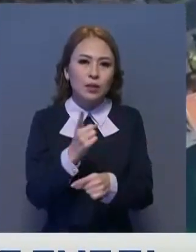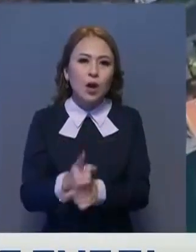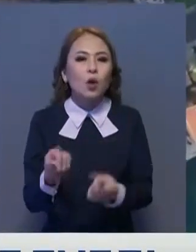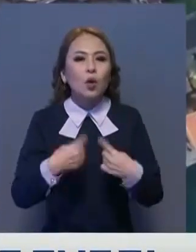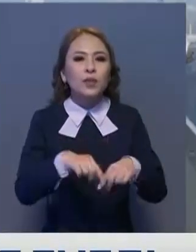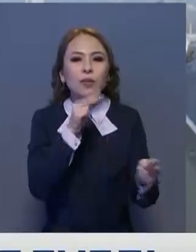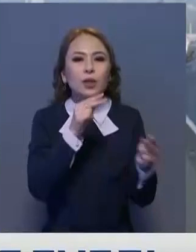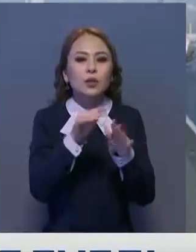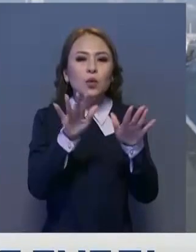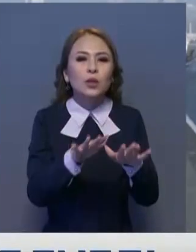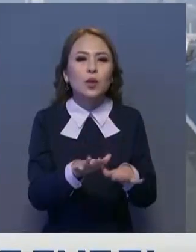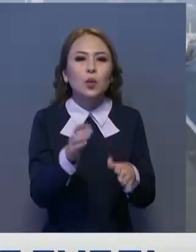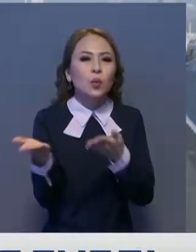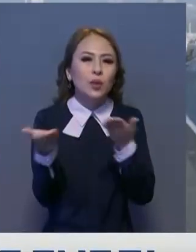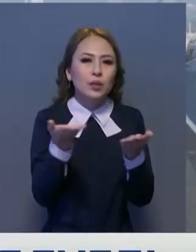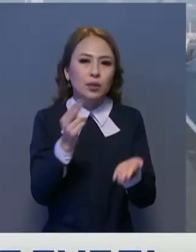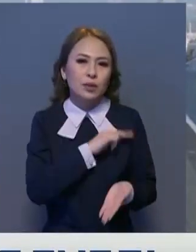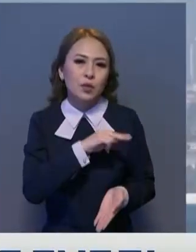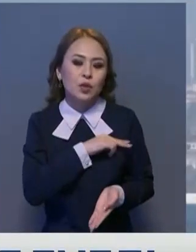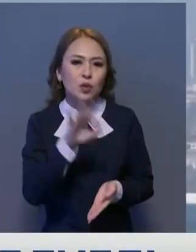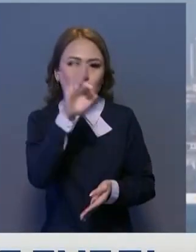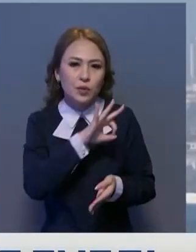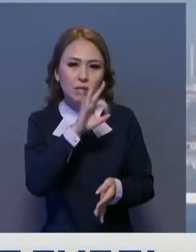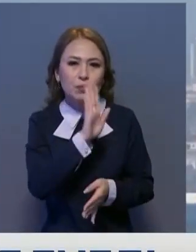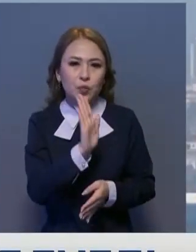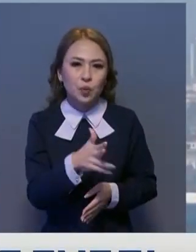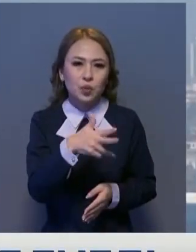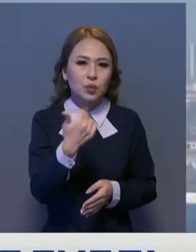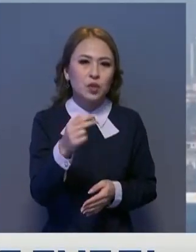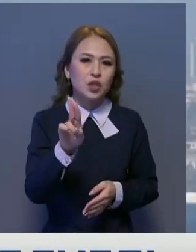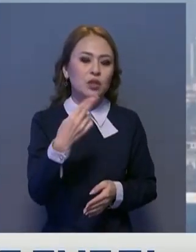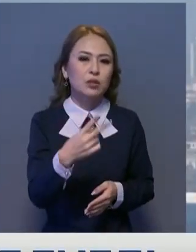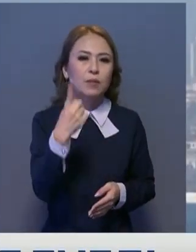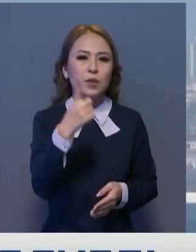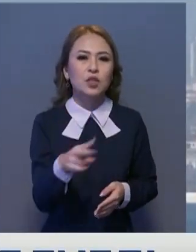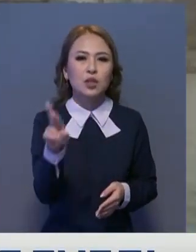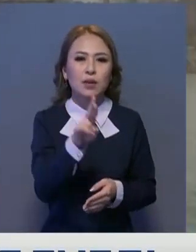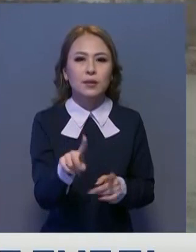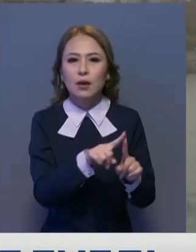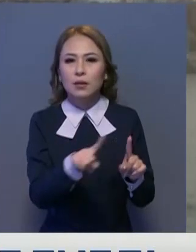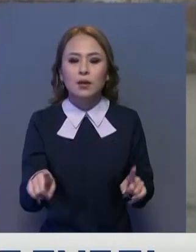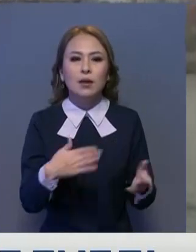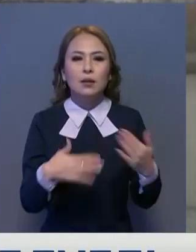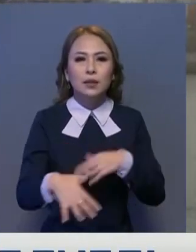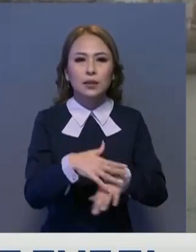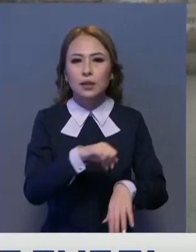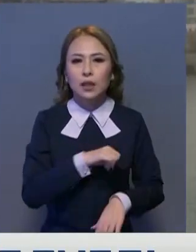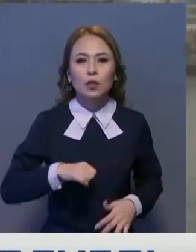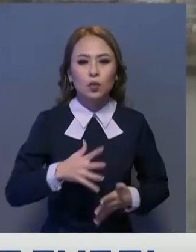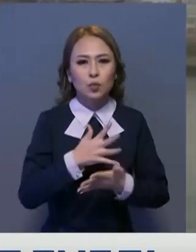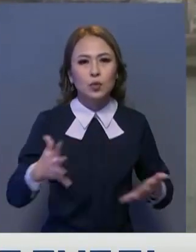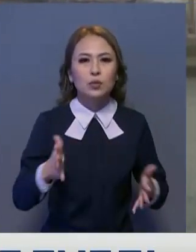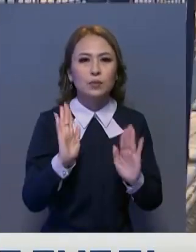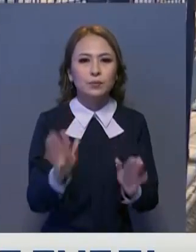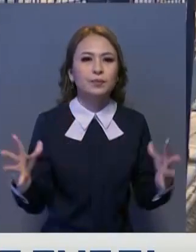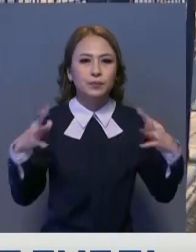салынған. Қоғамдық тамақтану орындары курьерлік қызмет бойынша жұмыс істейді. Сондай-ақ 31 желтоқсан 1 қаңтар аралығында халықтың ең